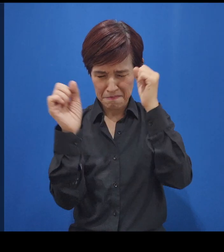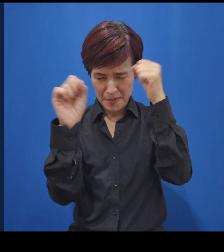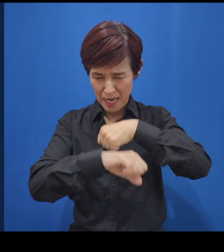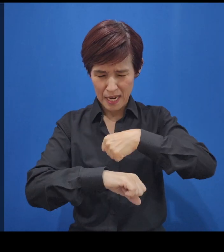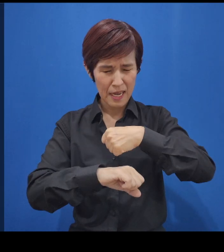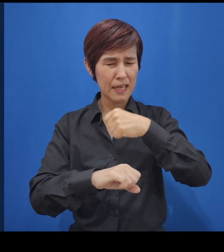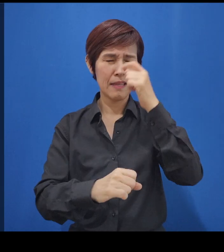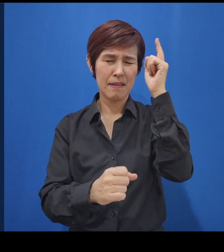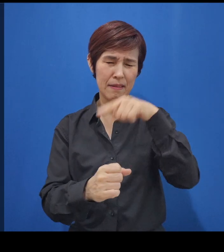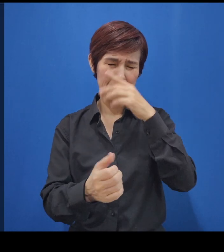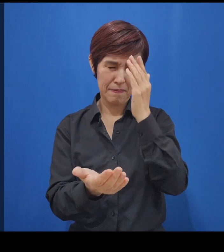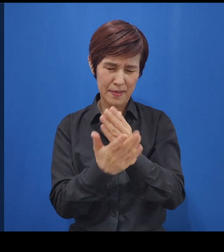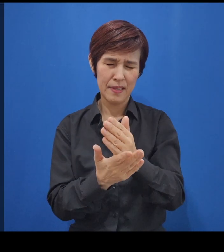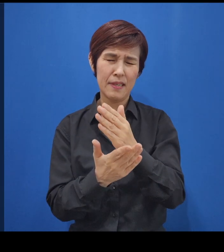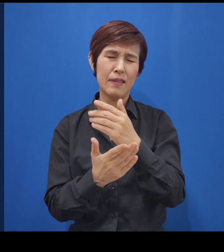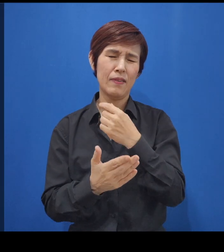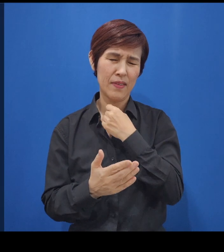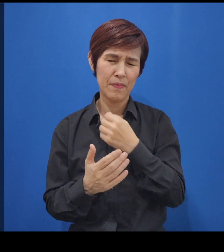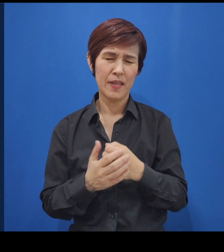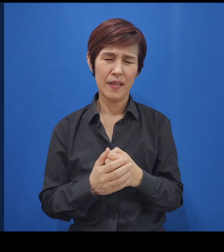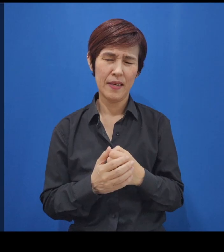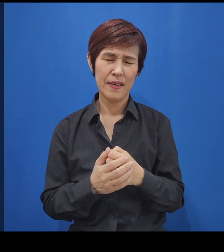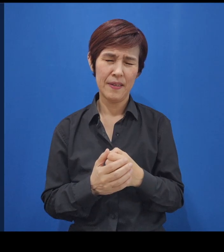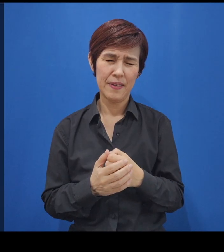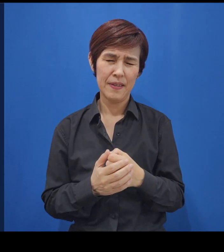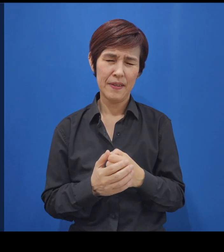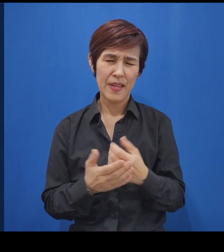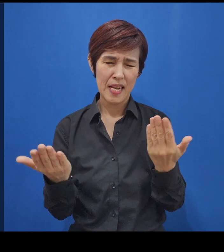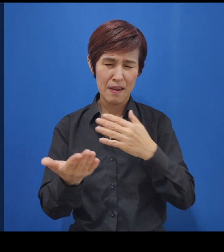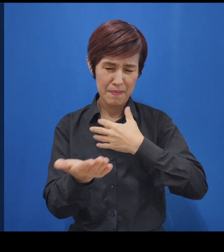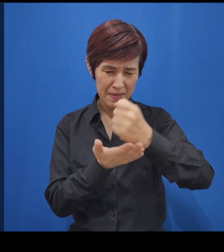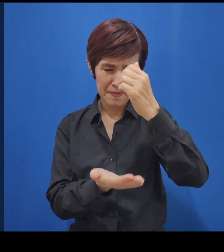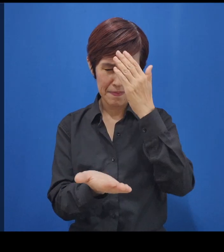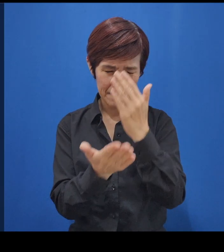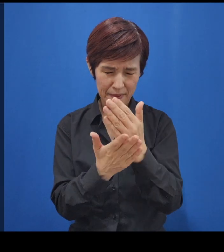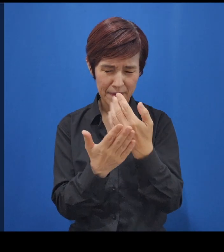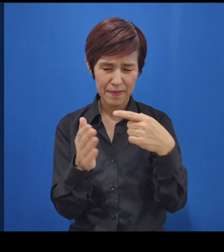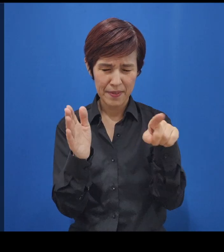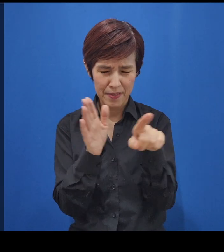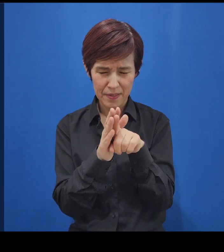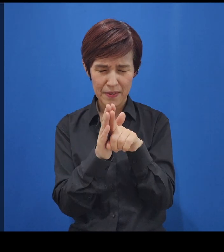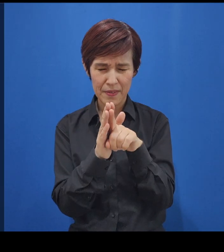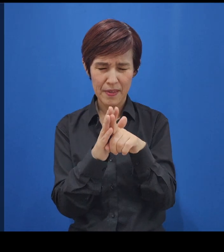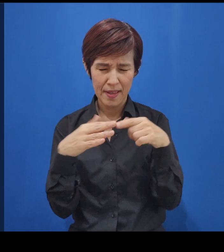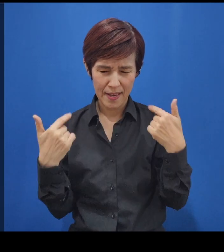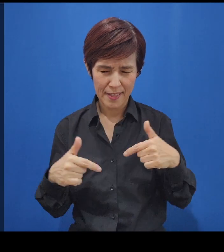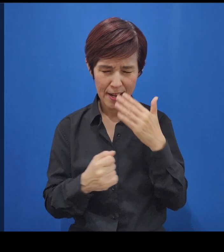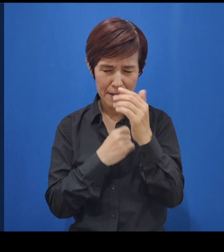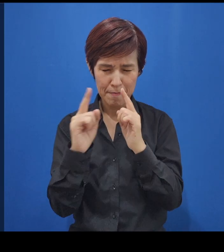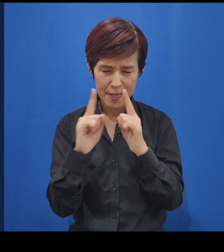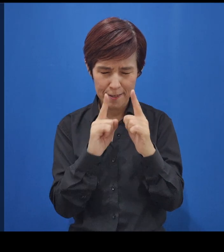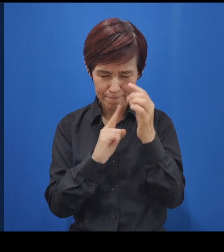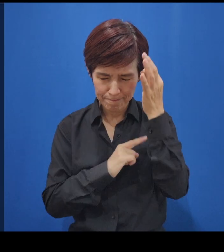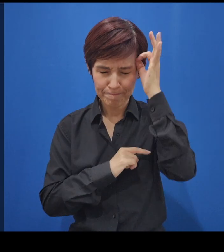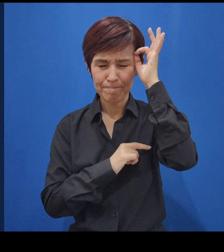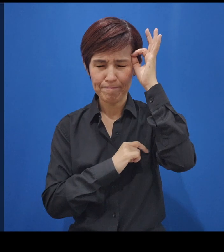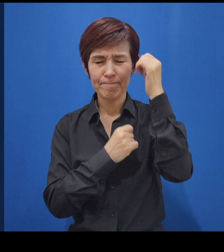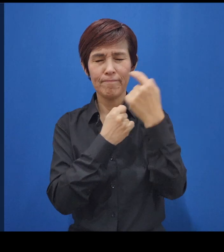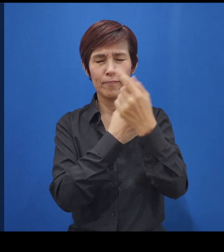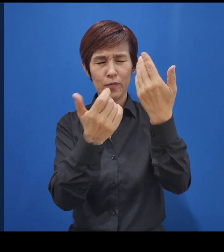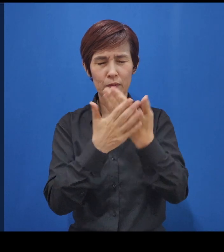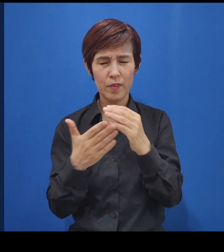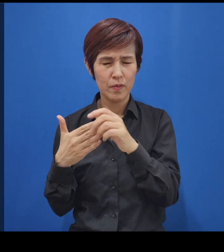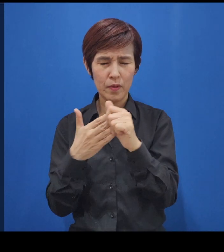일이 없기를 원합니다. 내 욕심 붙들다 직무 빼앗기지 않도록 하나님 매 순간 말씀으로 나를